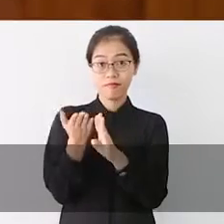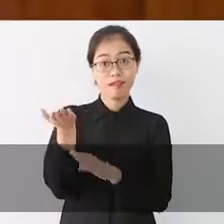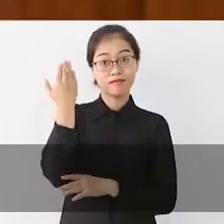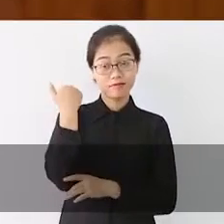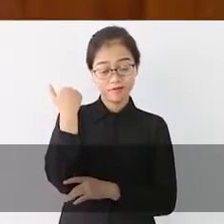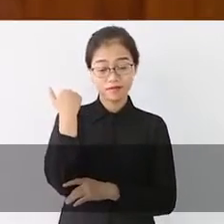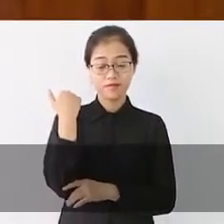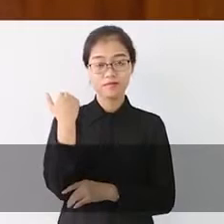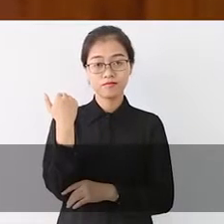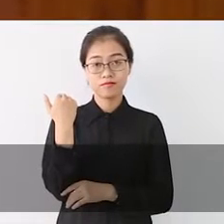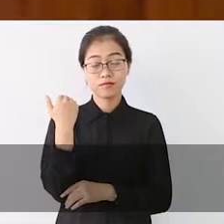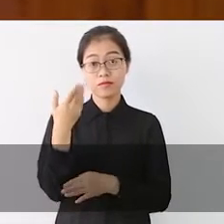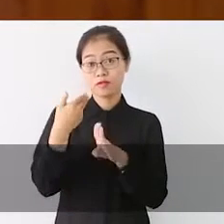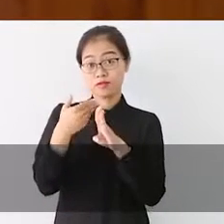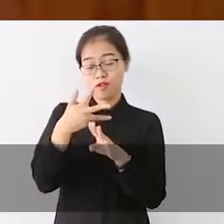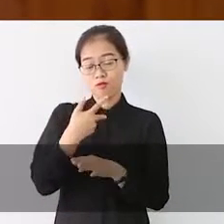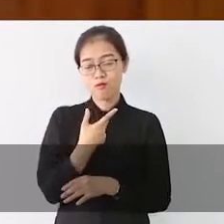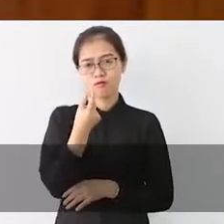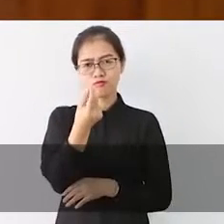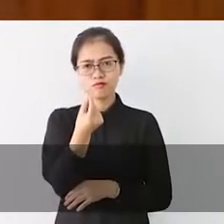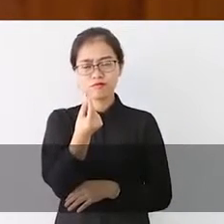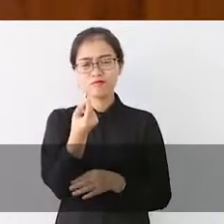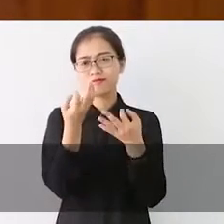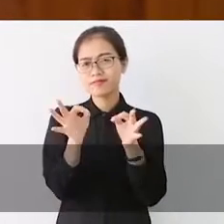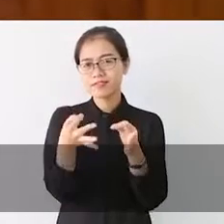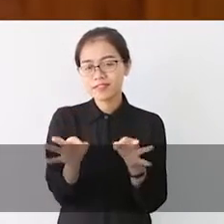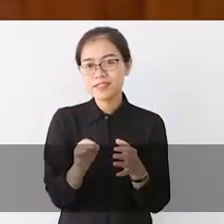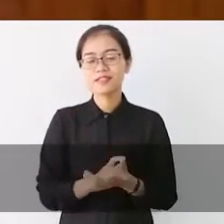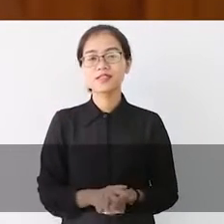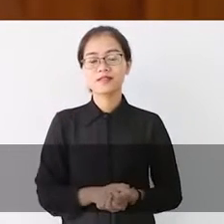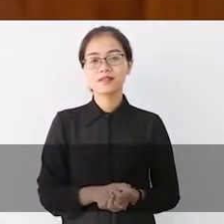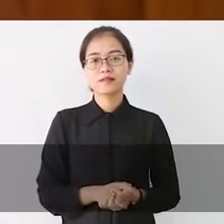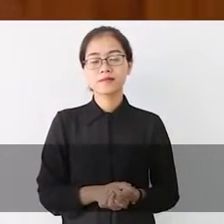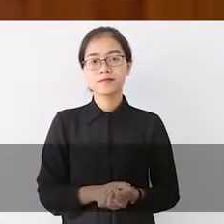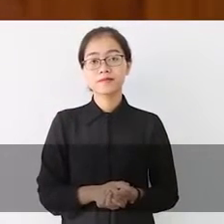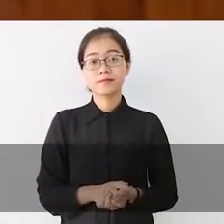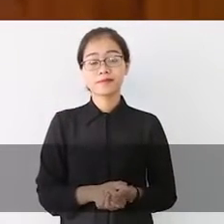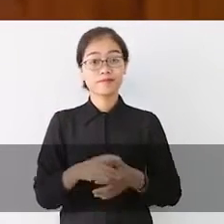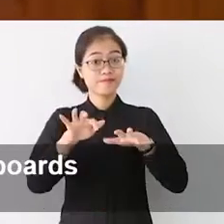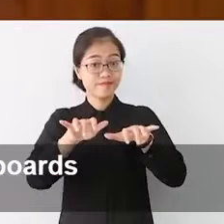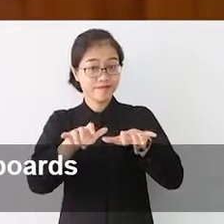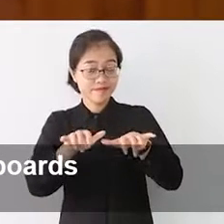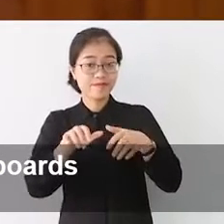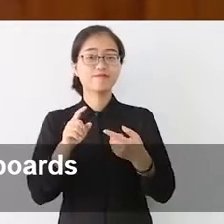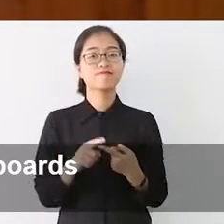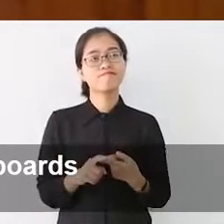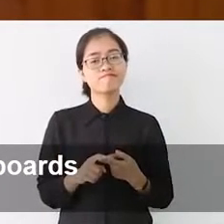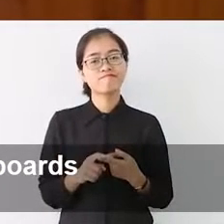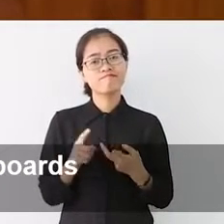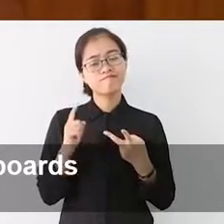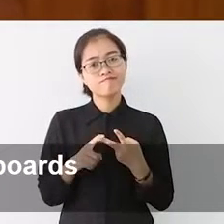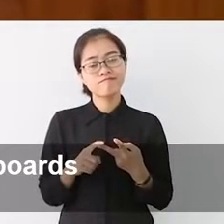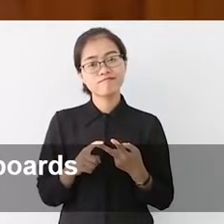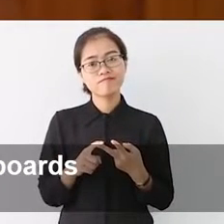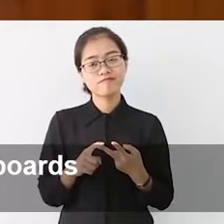Trong tháng vừa rồi là chúng tôi đã tiến hành mua một số cái thiết bị và chuẩn bị đầy đủ những cơ sở vật chất, chẳng hạn như là máy